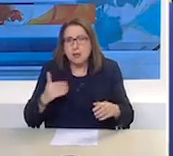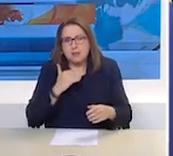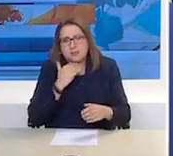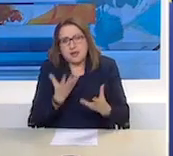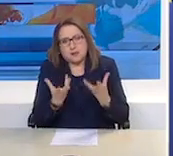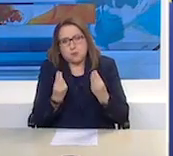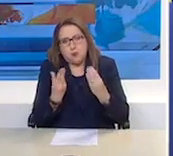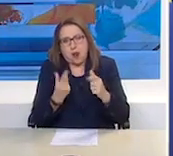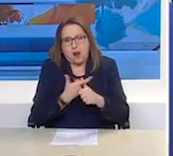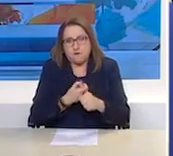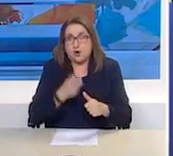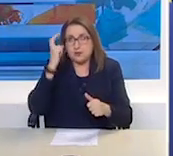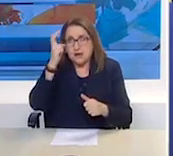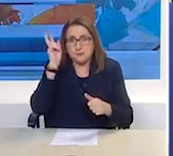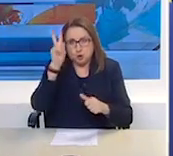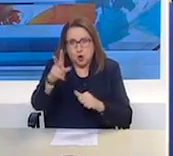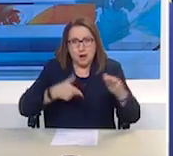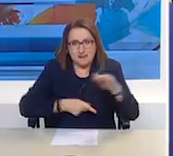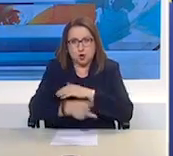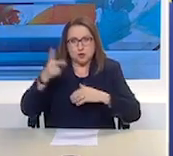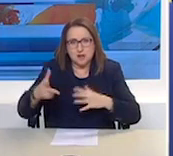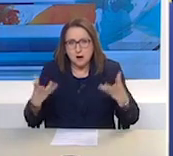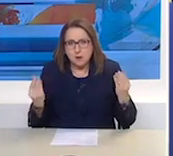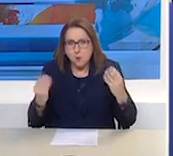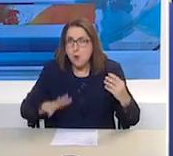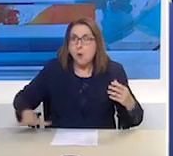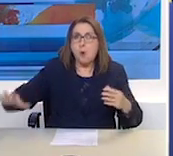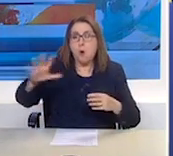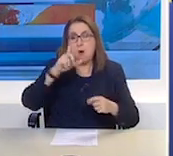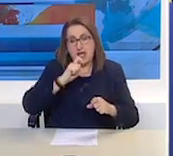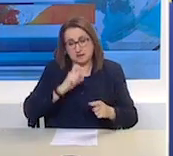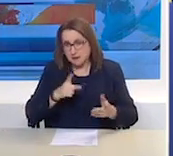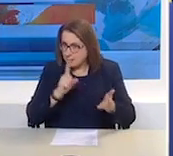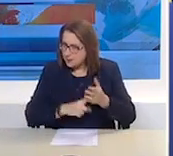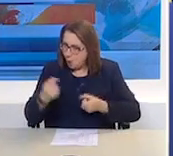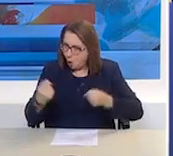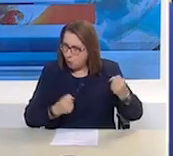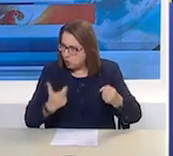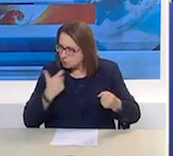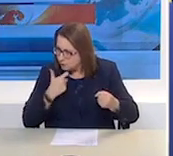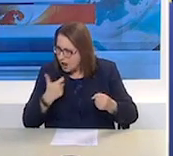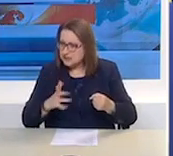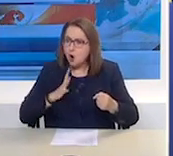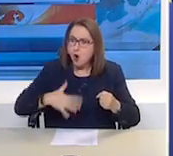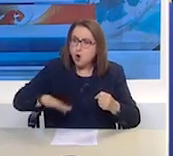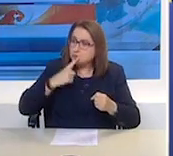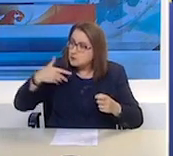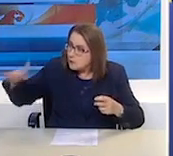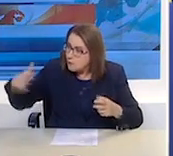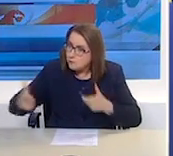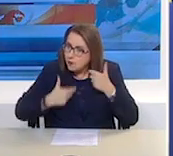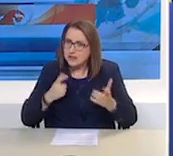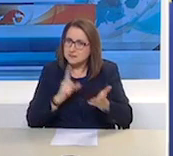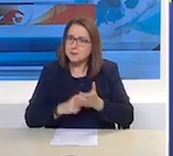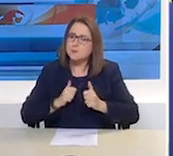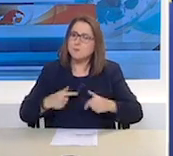τα μέσα μαζικής μεταφοράς σε όλη την Αττική. Η ευθύνη όλων μας οδήγησε στην επιτυχή ολοκλήρωση της πρώτης φάσης και αυτό είναι που πρέπει να